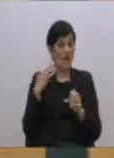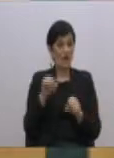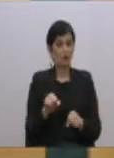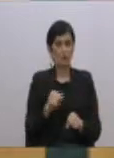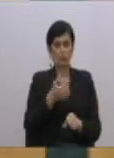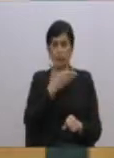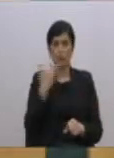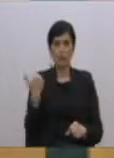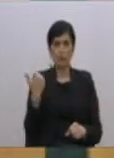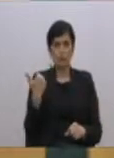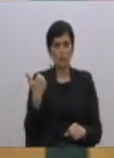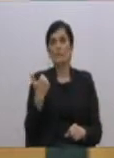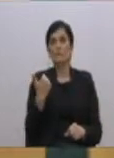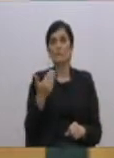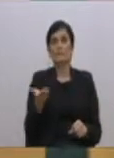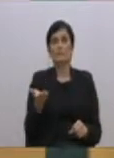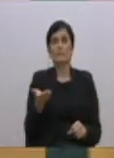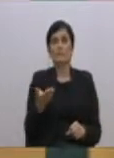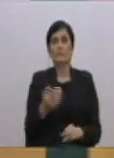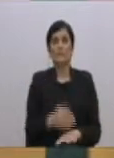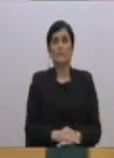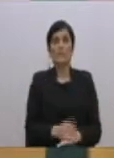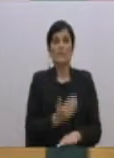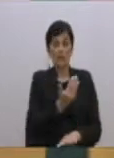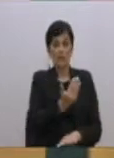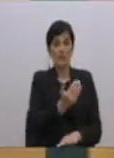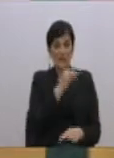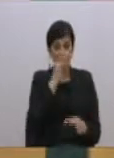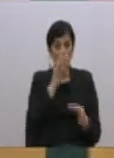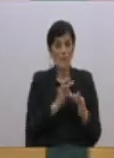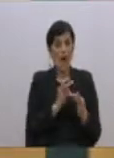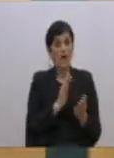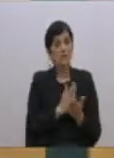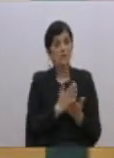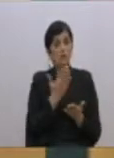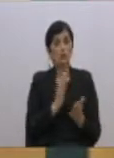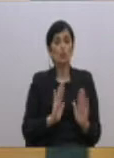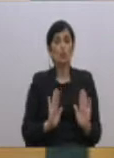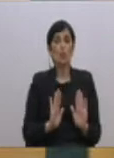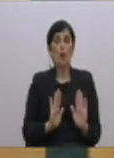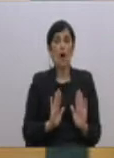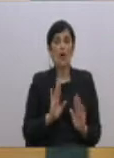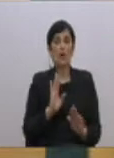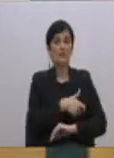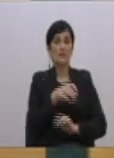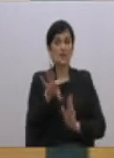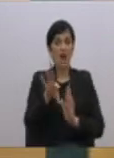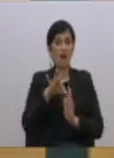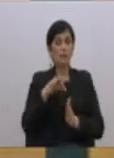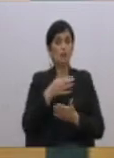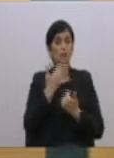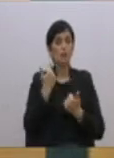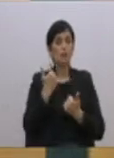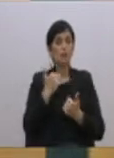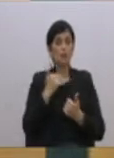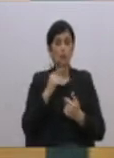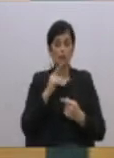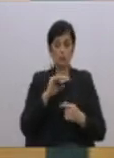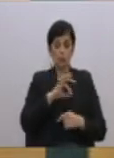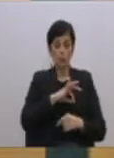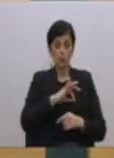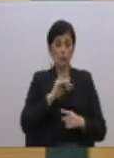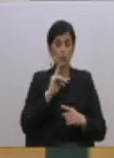დაჭერიათ, მაშინ თქვენი პასუხისგებლობა არის თუ არა, რომ ორი წევრი უმაღლეს საბჭოში ამ